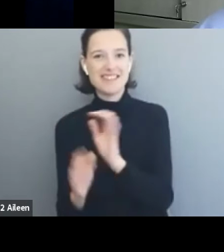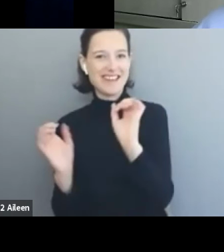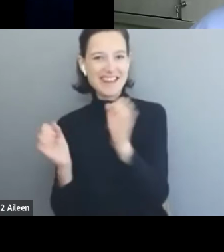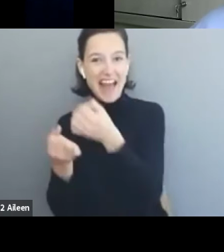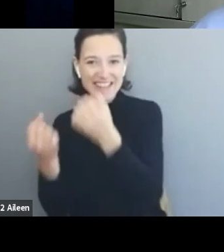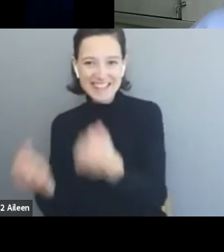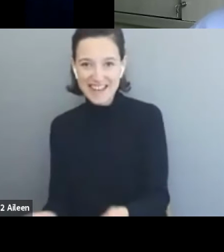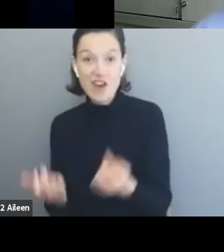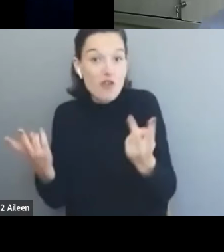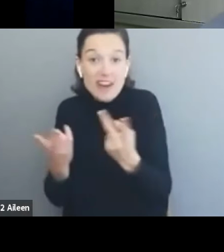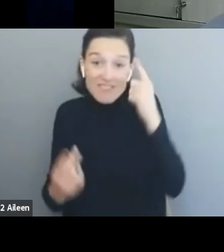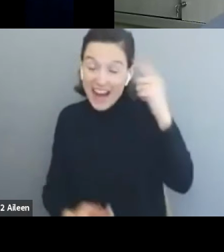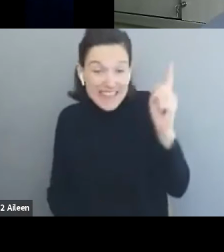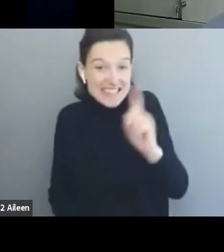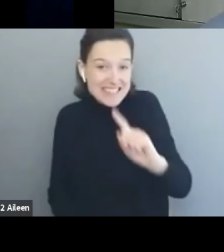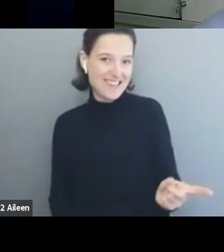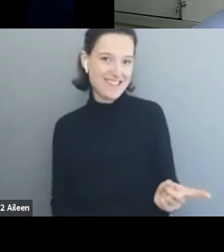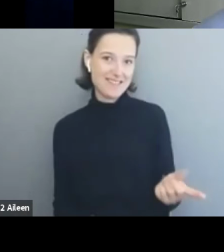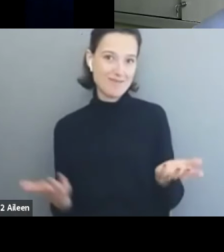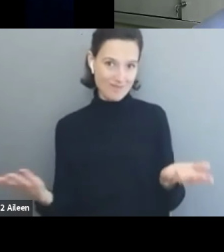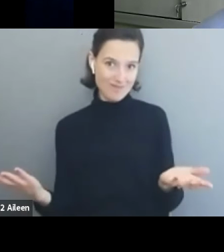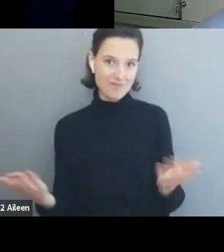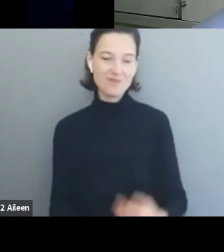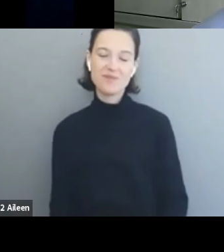teilweise auch ganz einfach nicht.